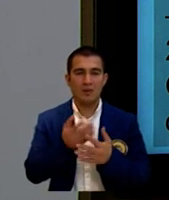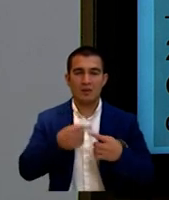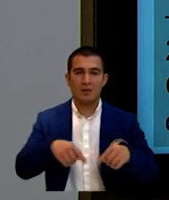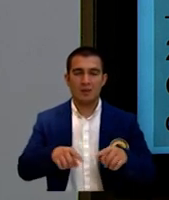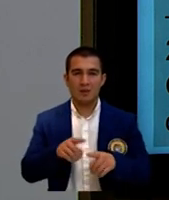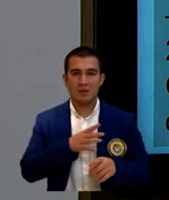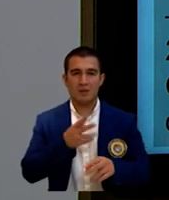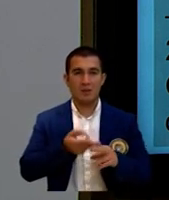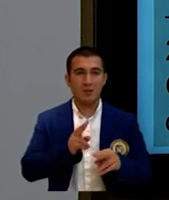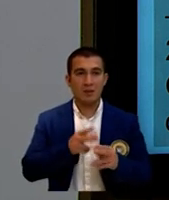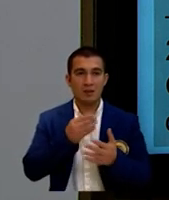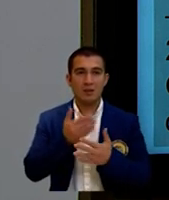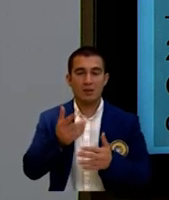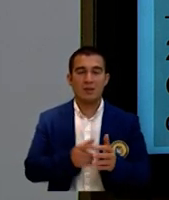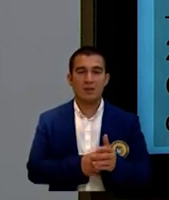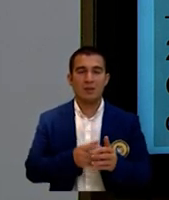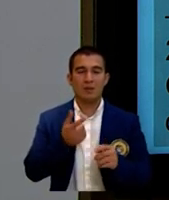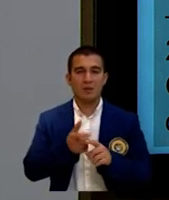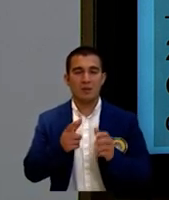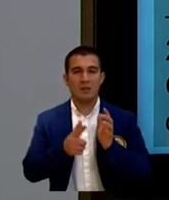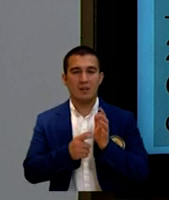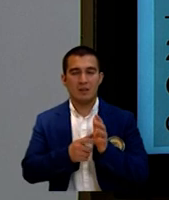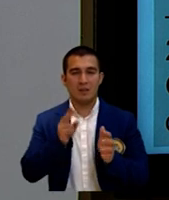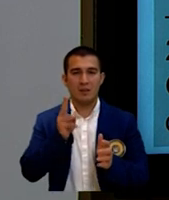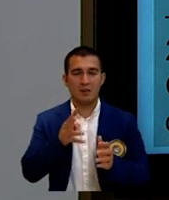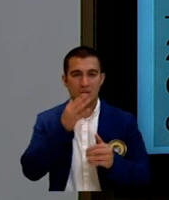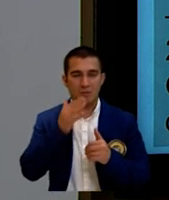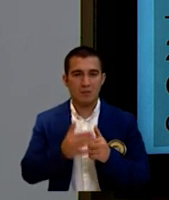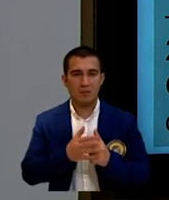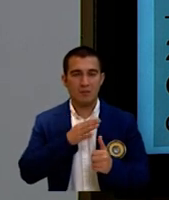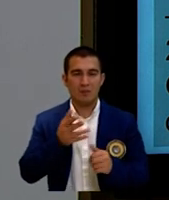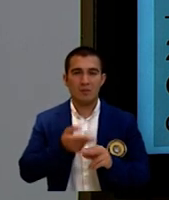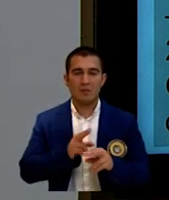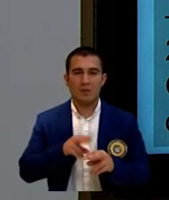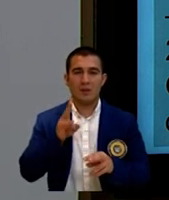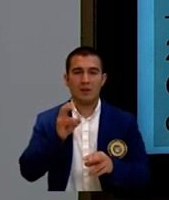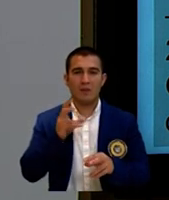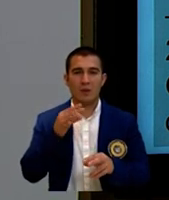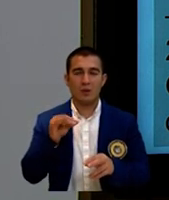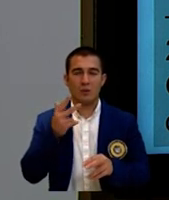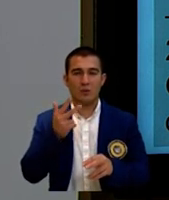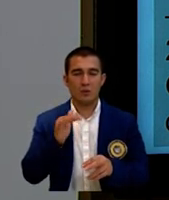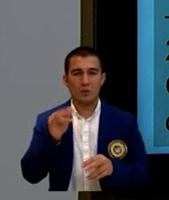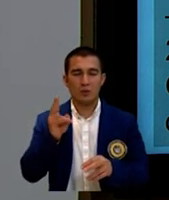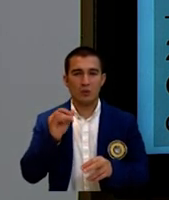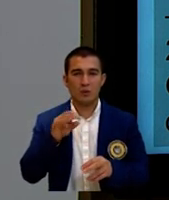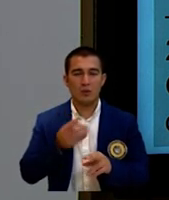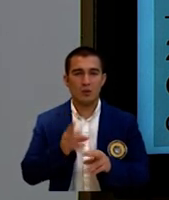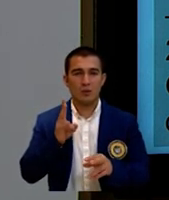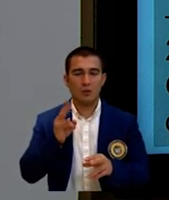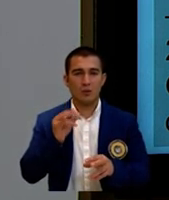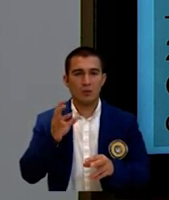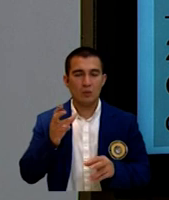tarmog'ini vujudga keltirish bo'yicha uzunligi 700 kilometrga yaqin Navoiy Uchquduq, Nukus temir yo'li,